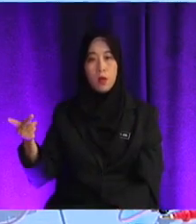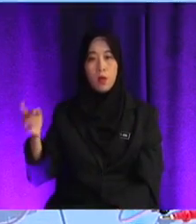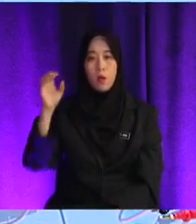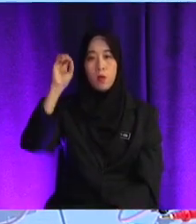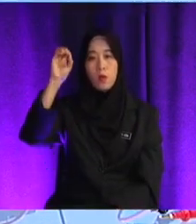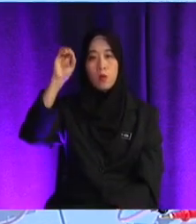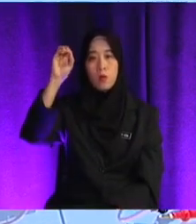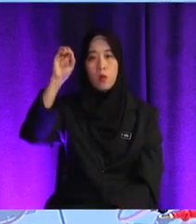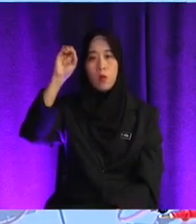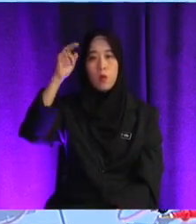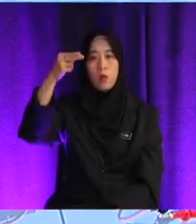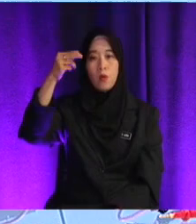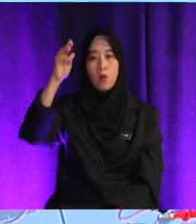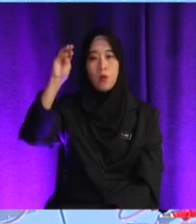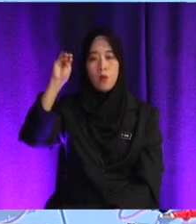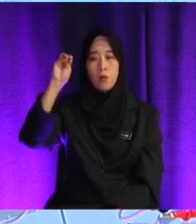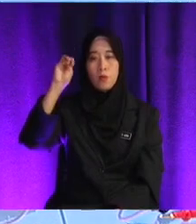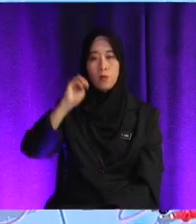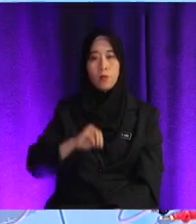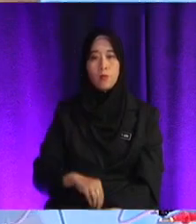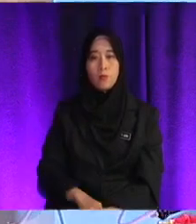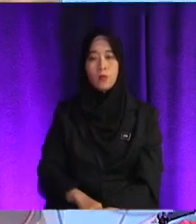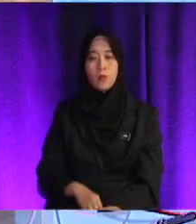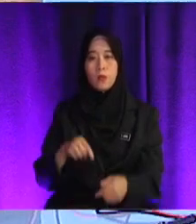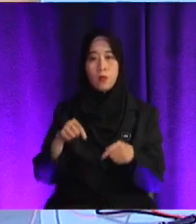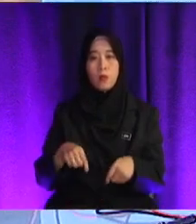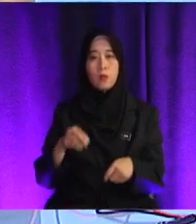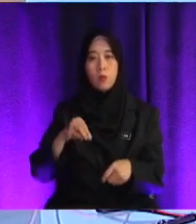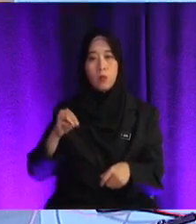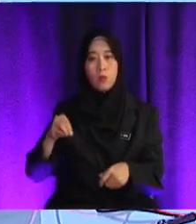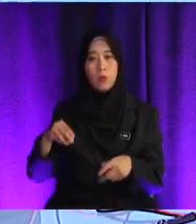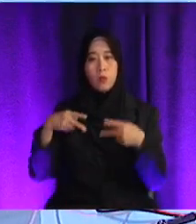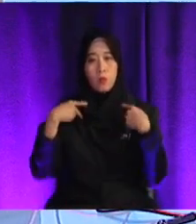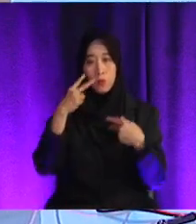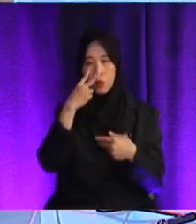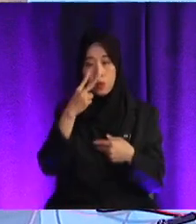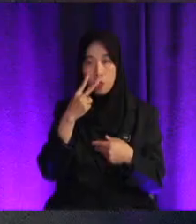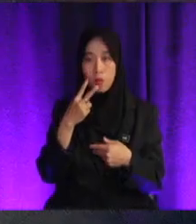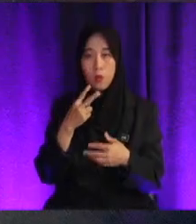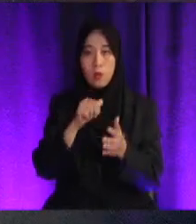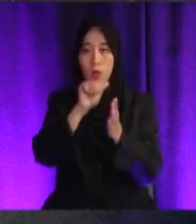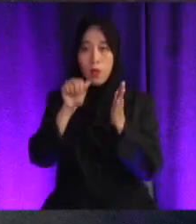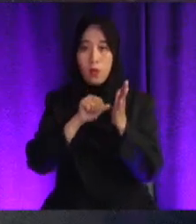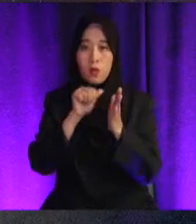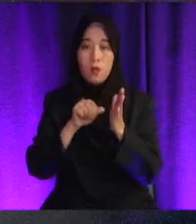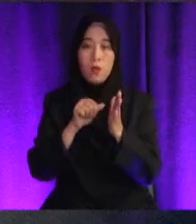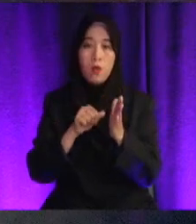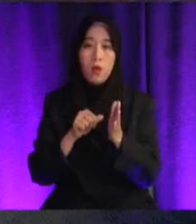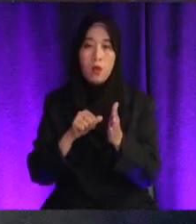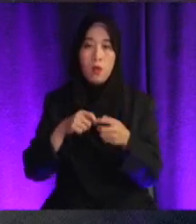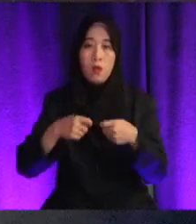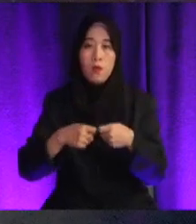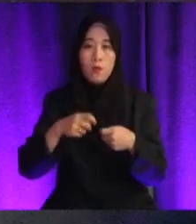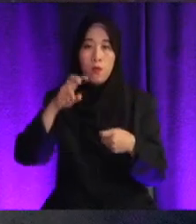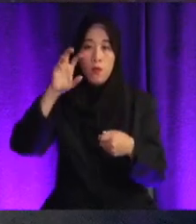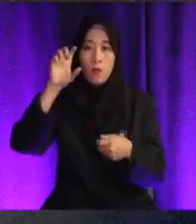cikgu. Betul. Okey. Okey, daripada sini murid perlu analisis lah sama ada fuse tu dalam keadaan baik ke tak. Seperti yang Akmal dah